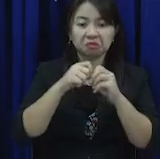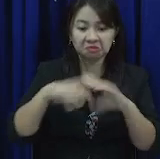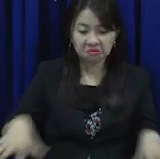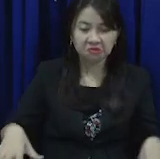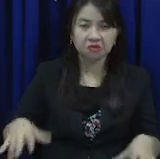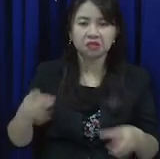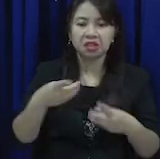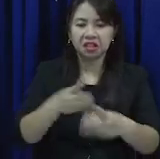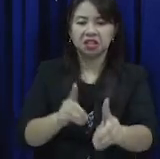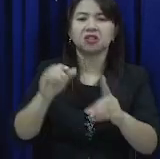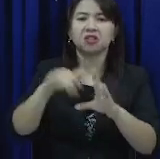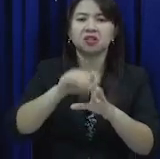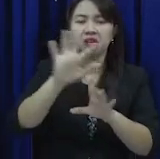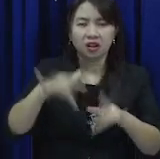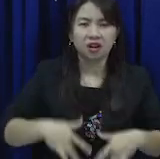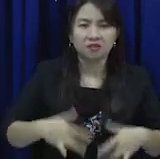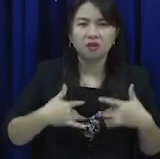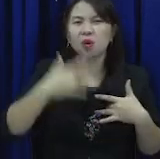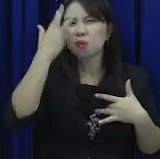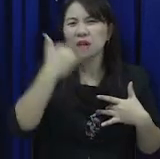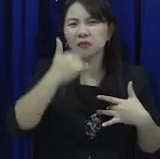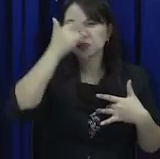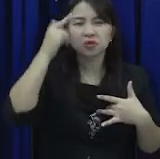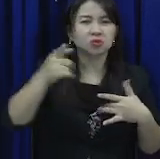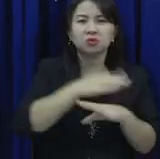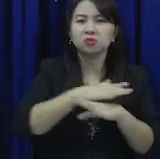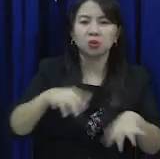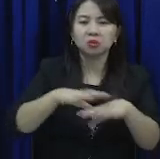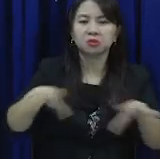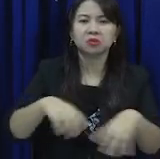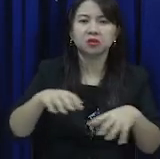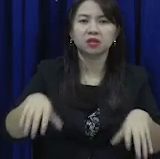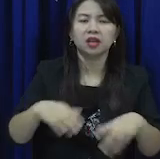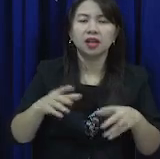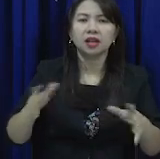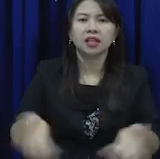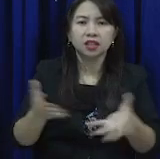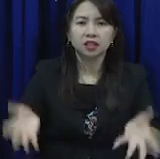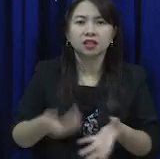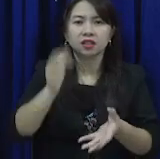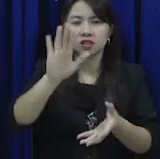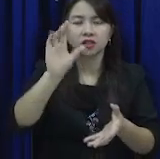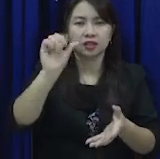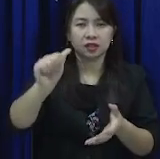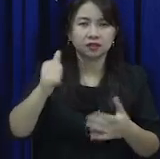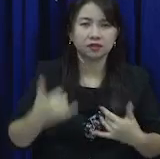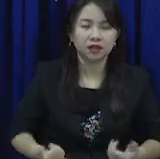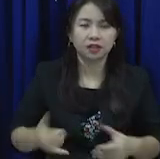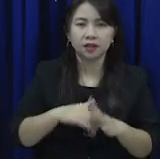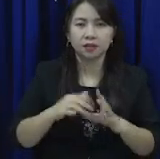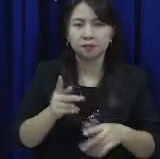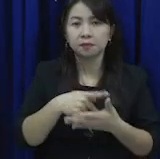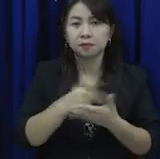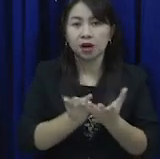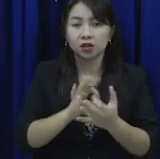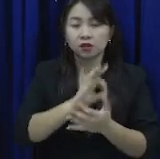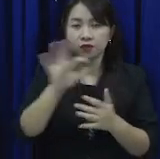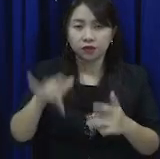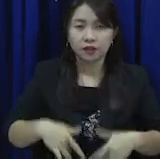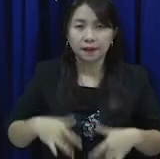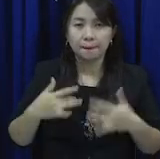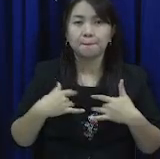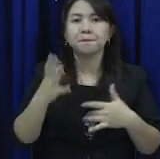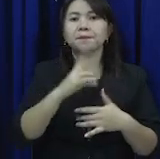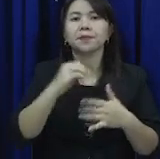you are not cultivating yourself in this part of your life mm you See you're having a hard time on cultivating